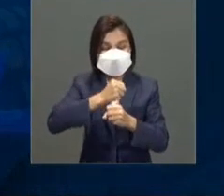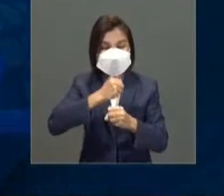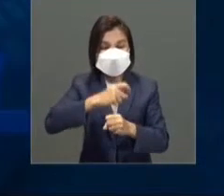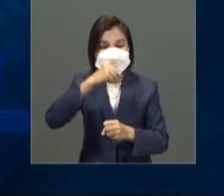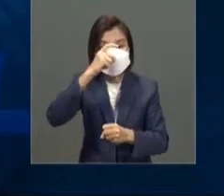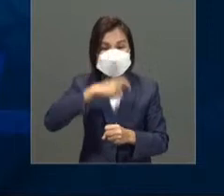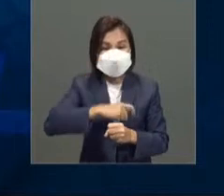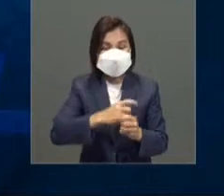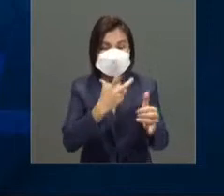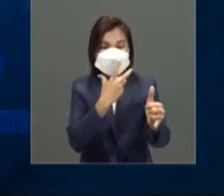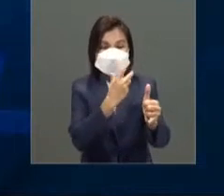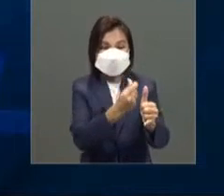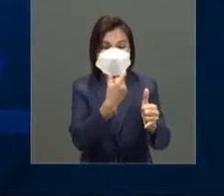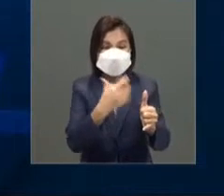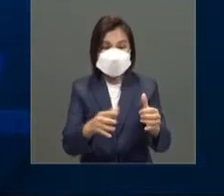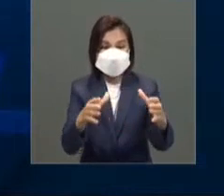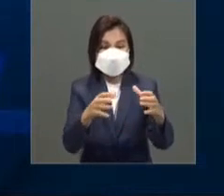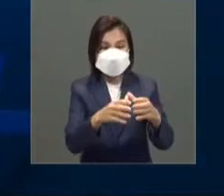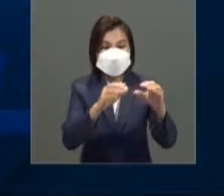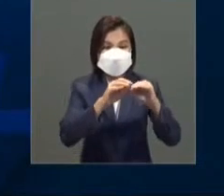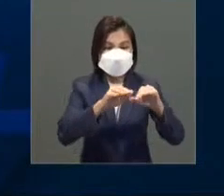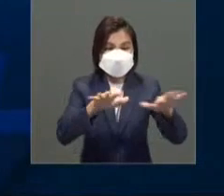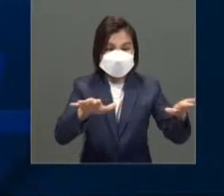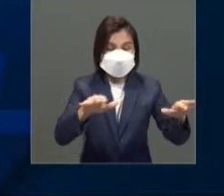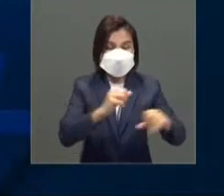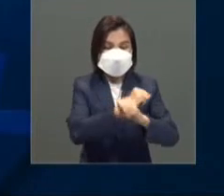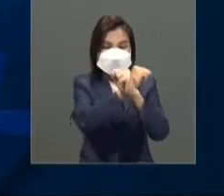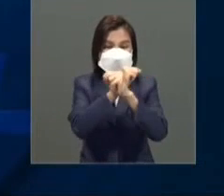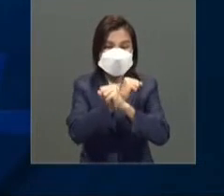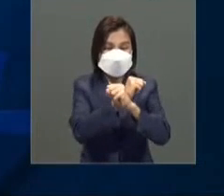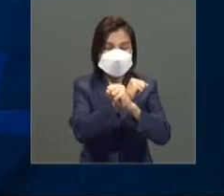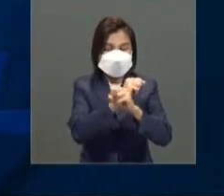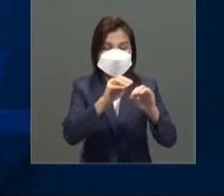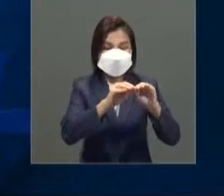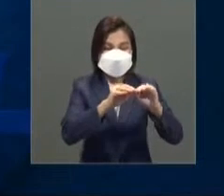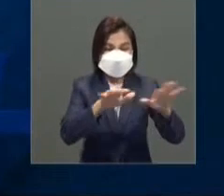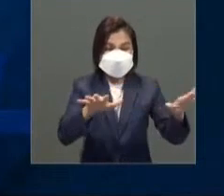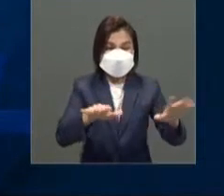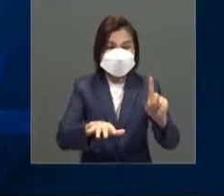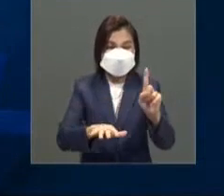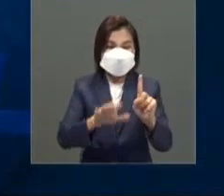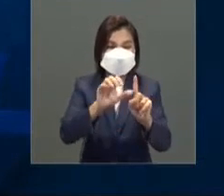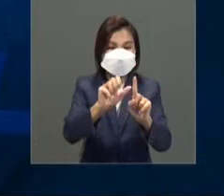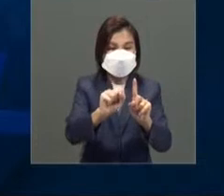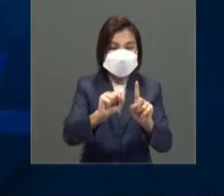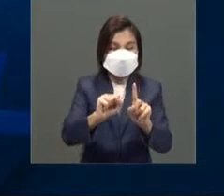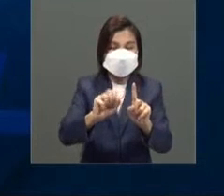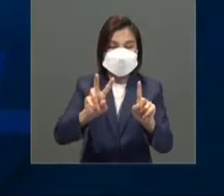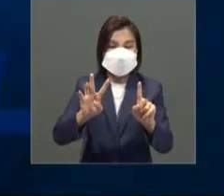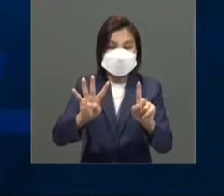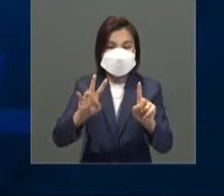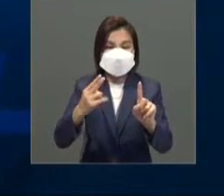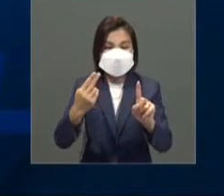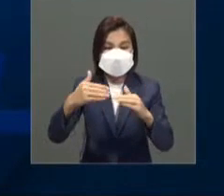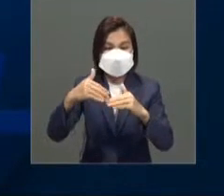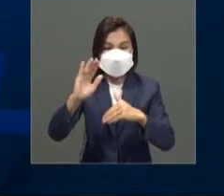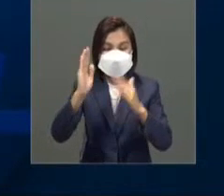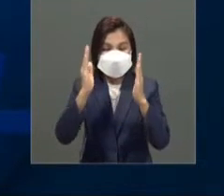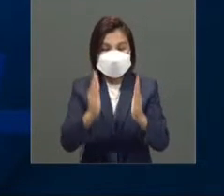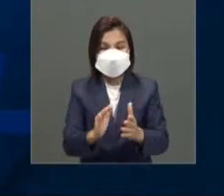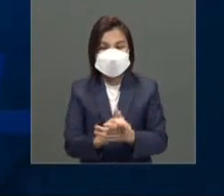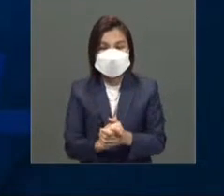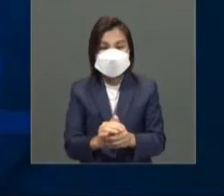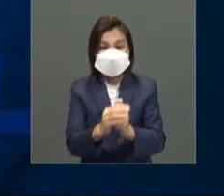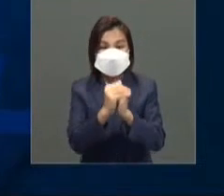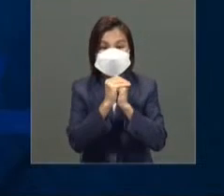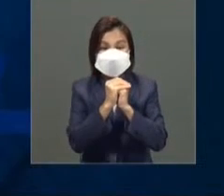ได้รับการฉีดในพื้นที่การระบาดเพื่อควบคุมการระบาดนะครับก็จำนวนนี้มี 140,000 กว่ารายนะครับถัดลงมาก็คือจี